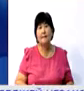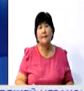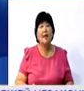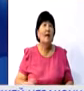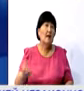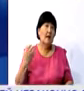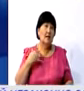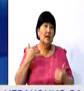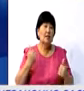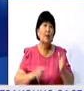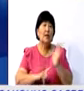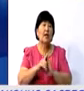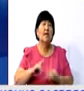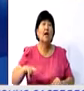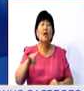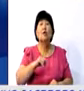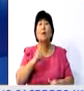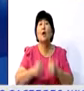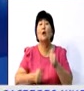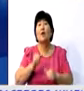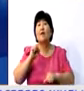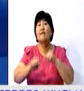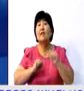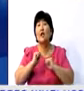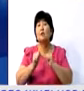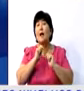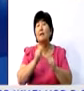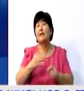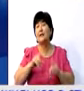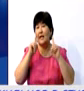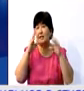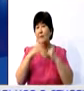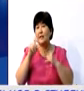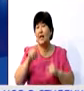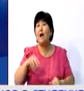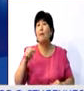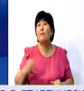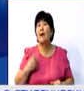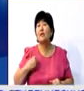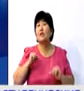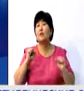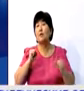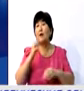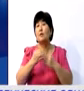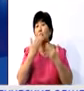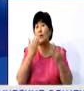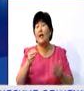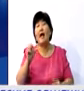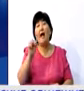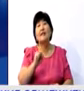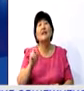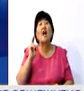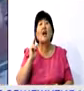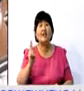в коза ларца сегодня стартовал республиканский турнир по велоспорту на призы нашего знаменитого земляка мастера спорта международного класса андрея